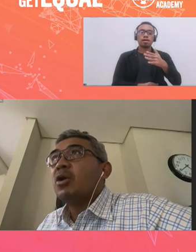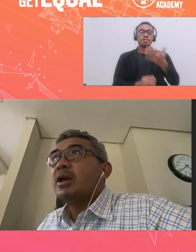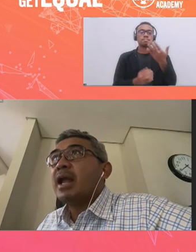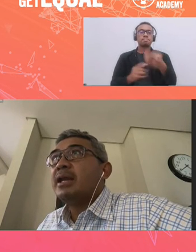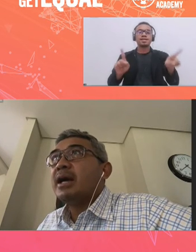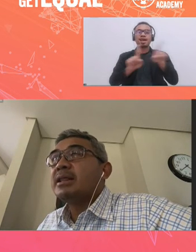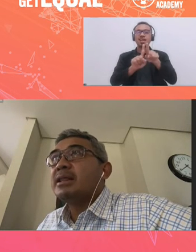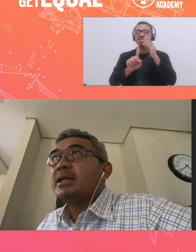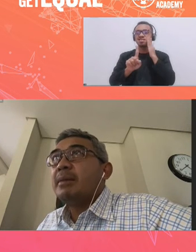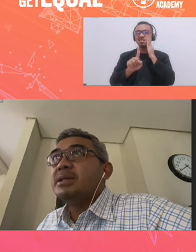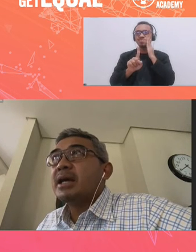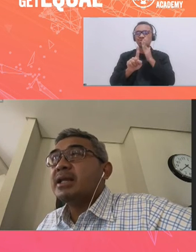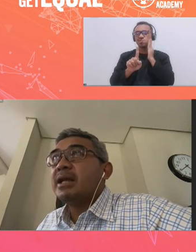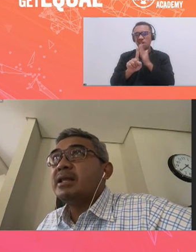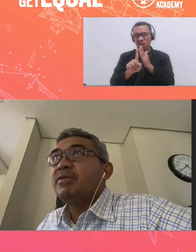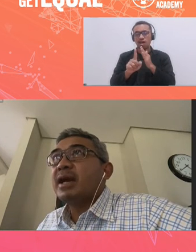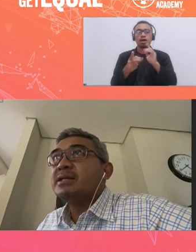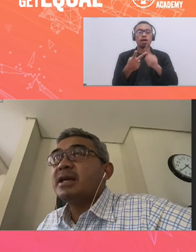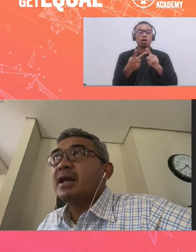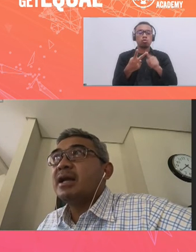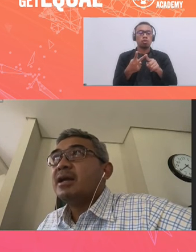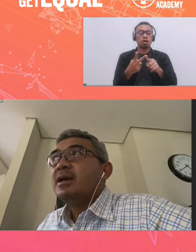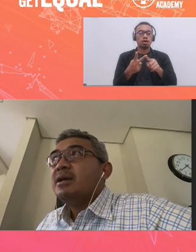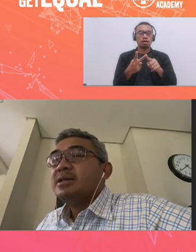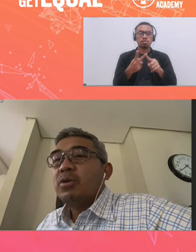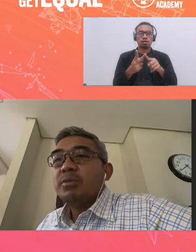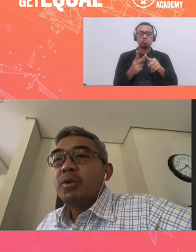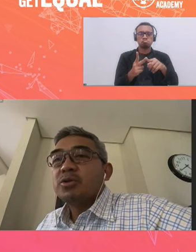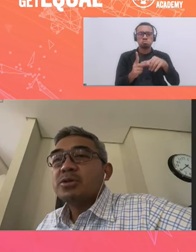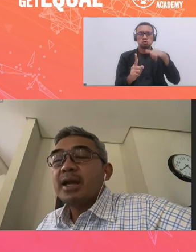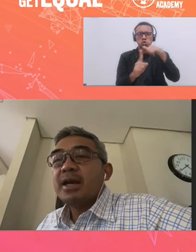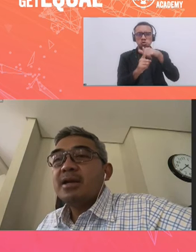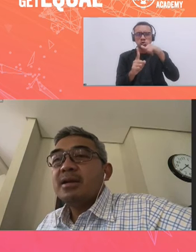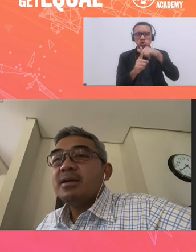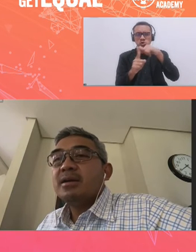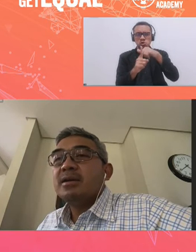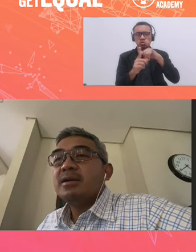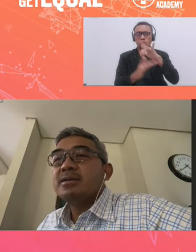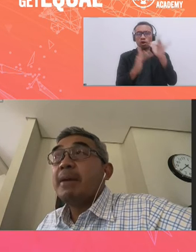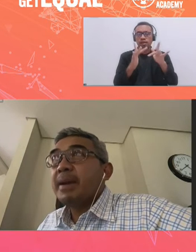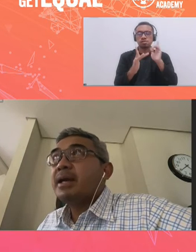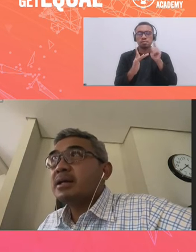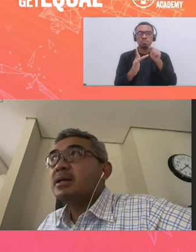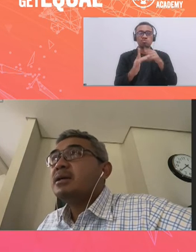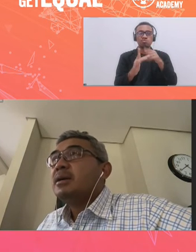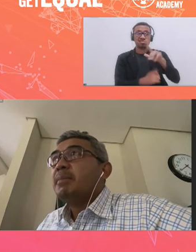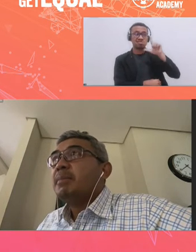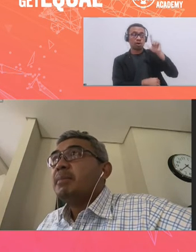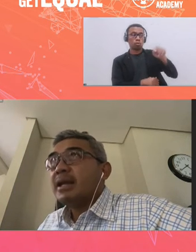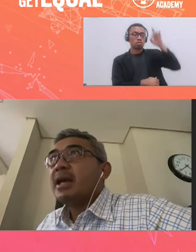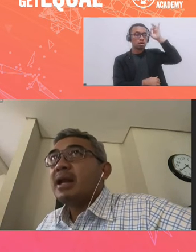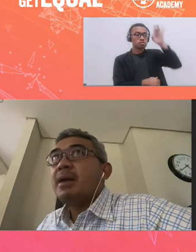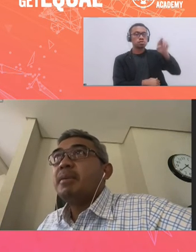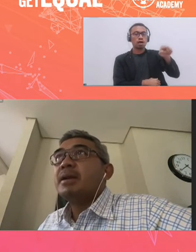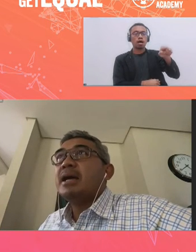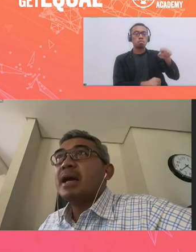perundungan online yang tidak bisa kita identifikasi karena jauh di pelosok sana, sampai ke pada